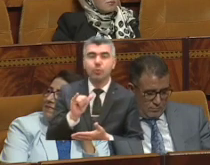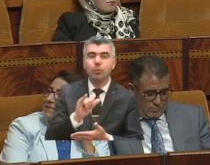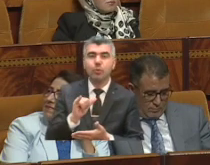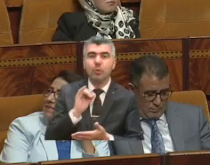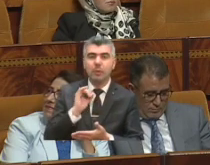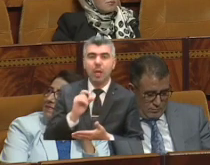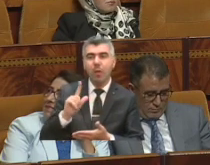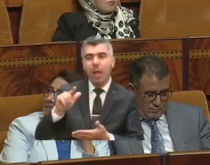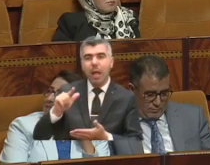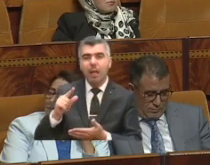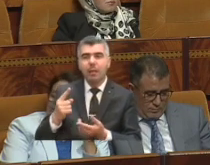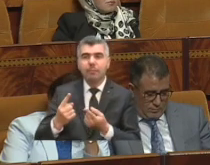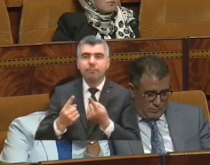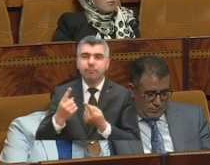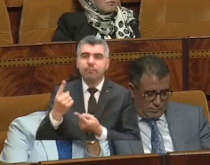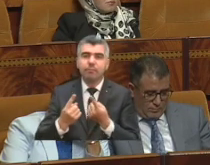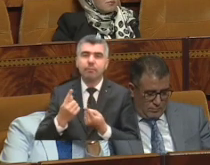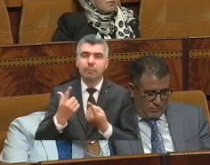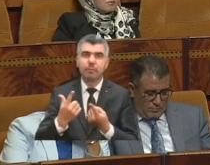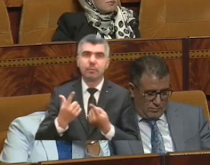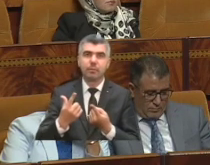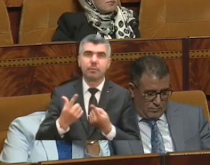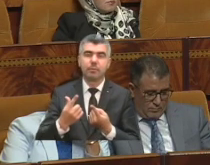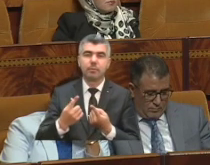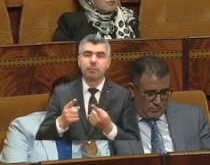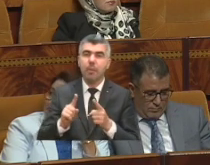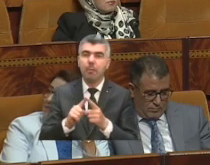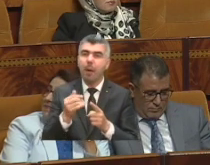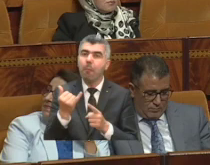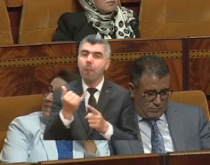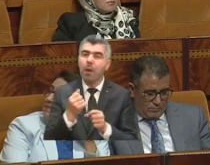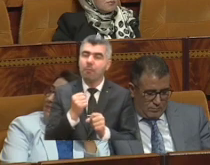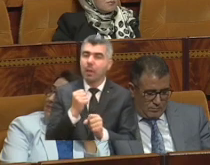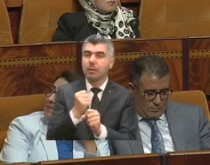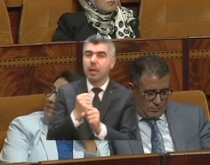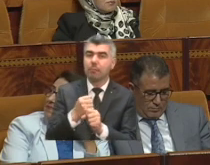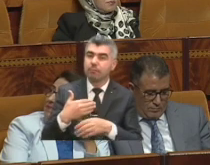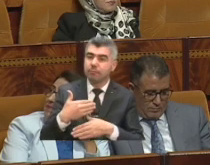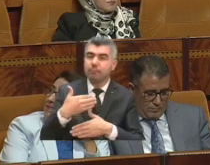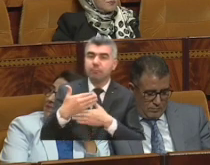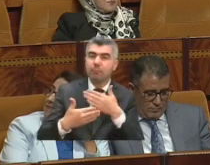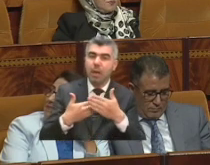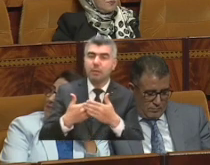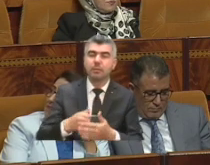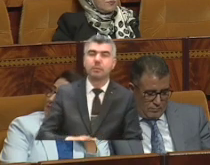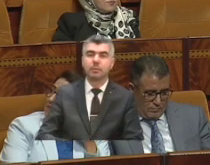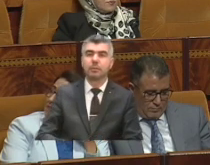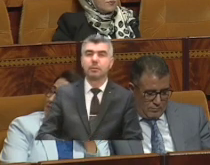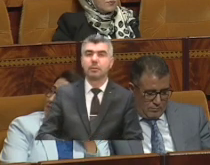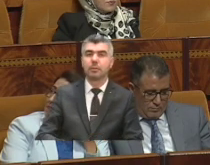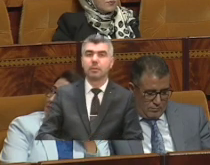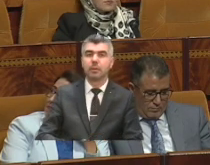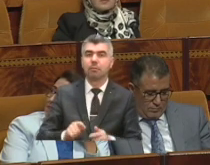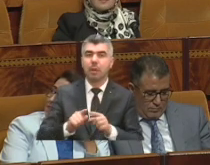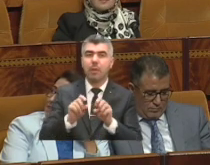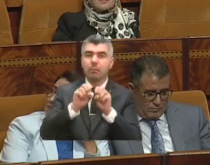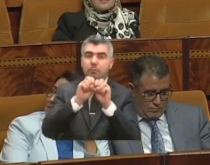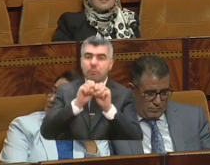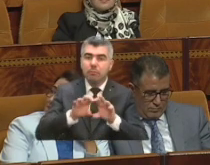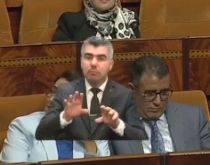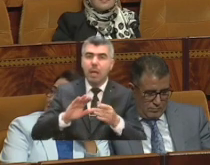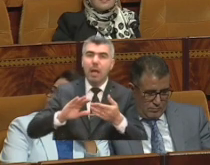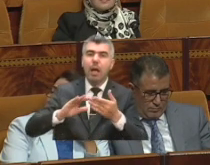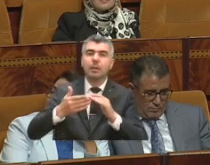هناك أشياء يجب الانكباب عليها. وهنا أركز على تعميم تغطية